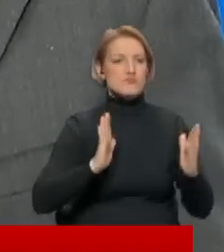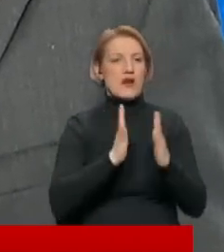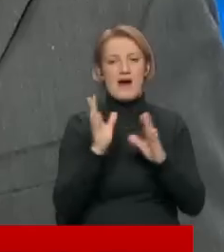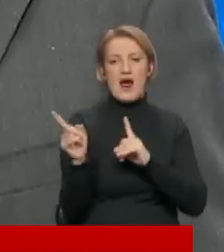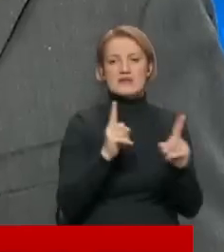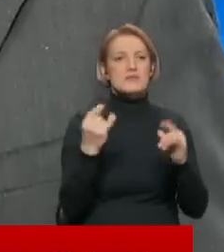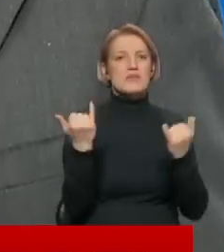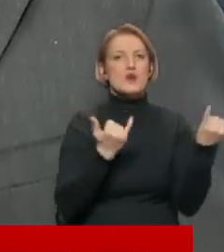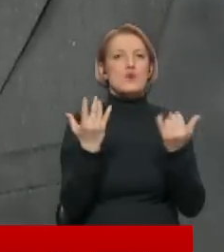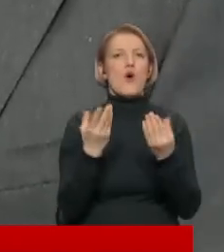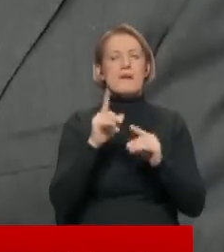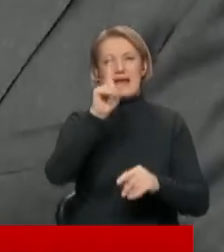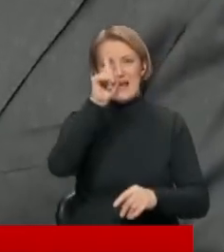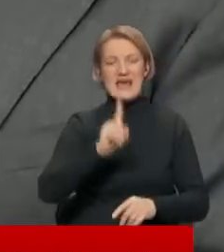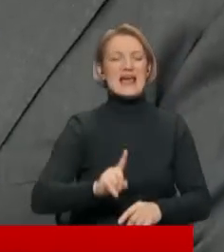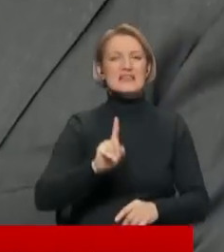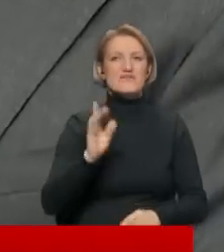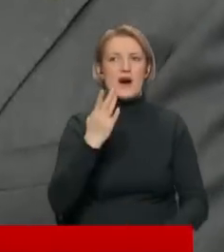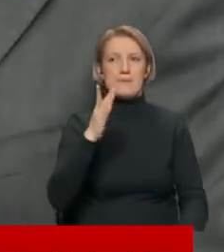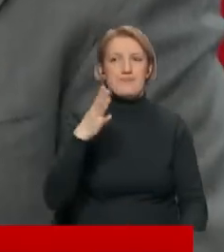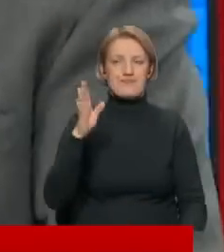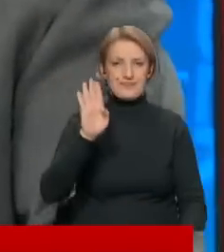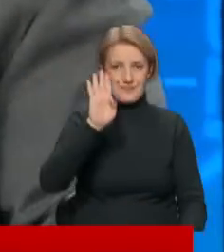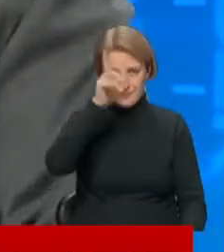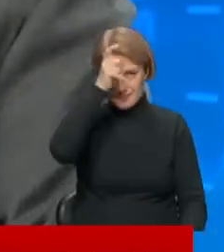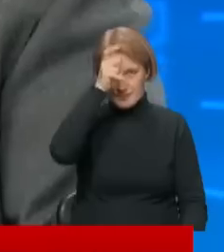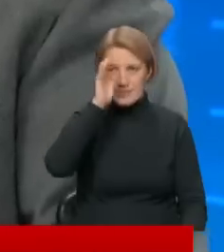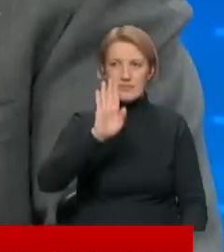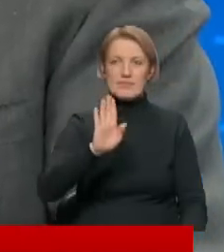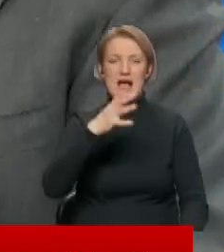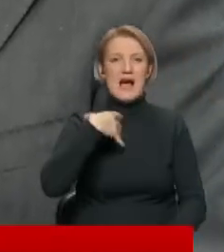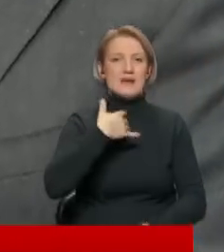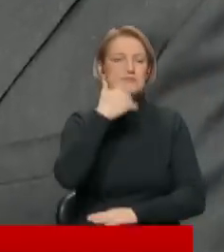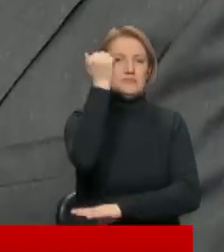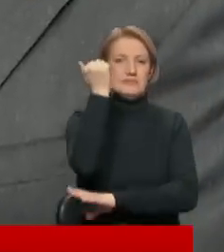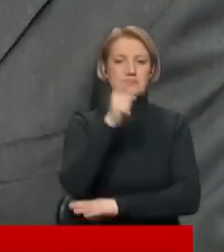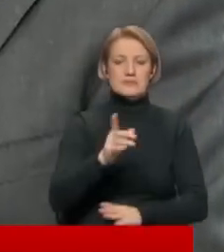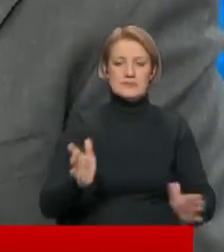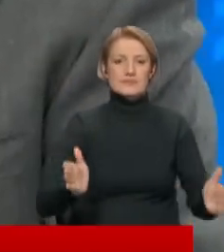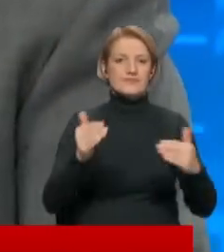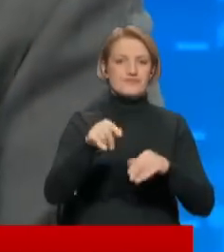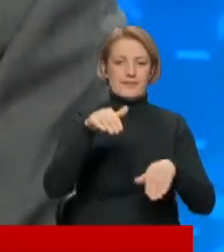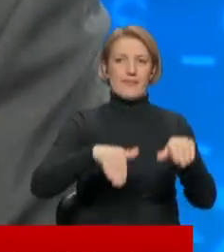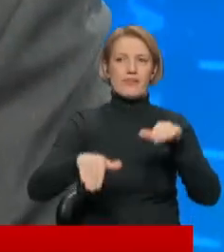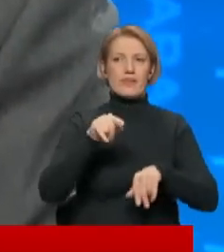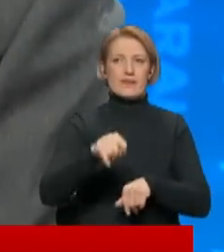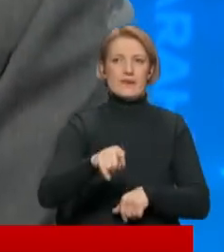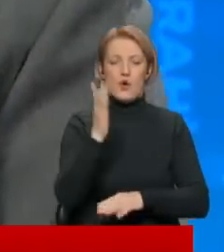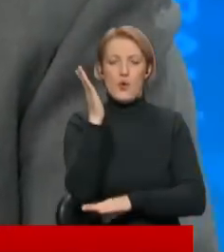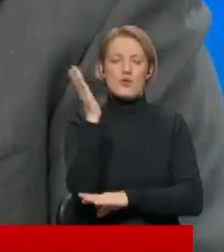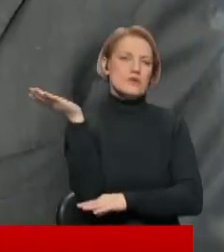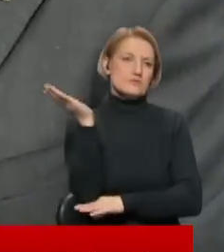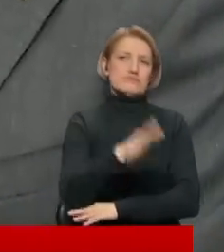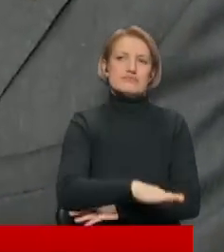olmamış ilk defa Türk demokrasinin ana kolonlarından birisi sandığı Maalesef o kolonu